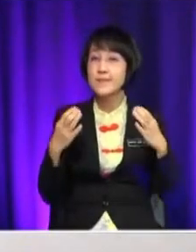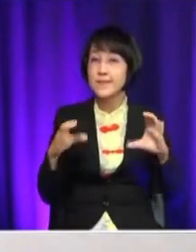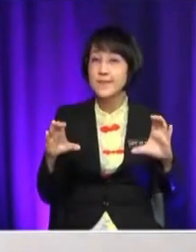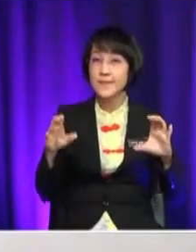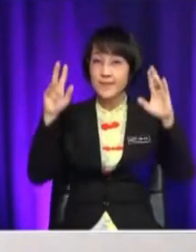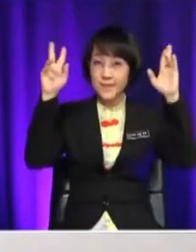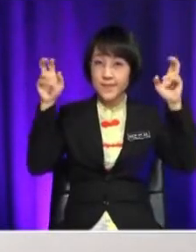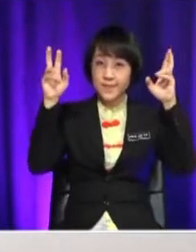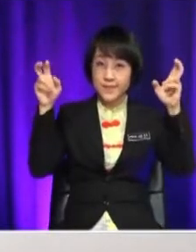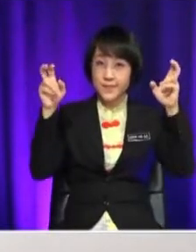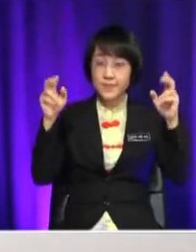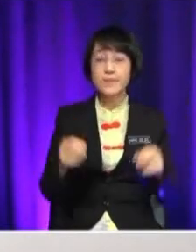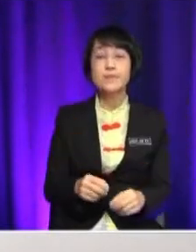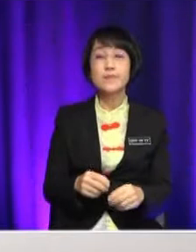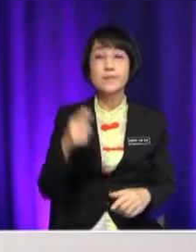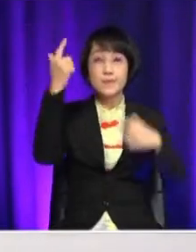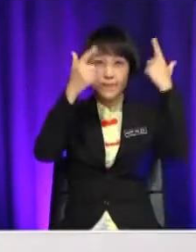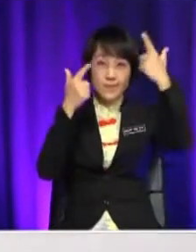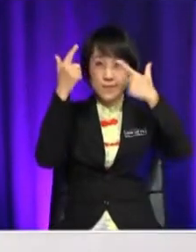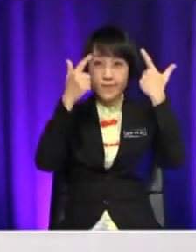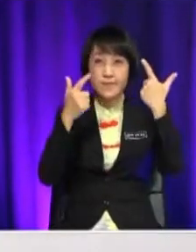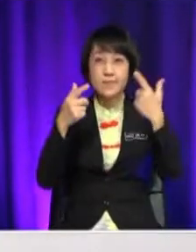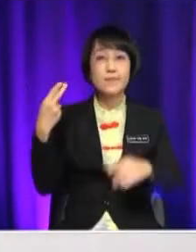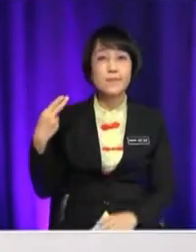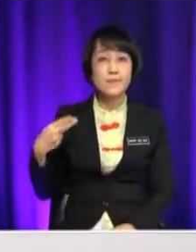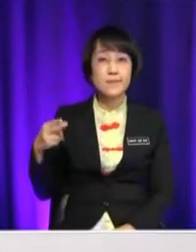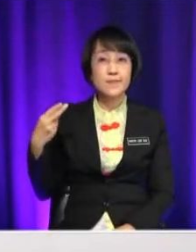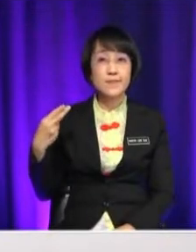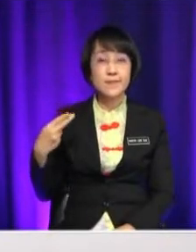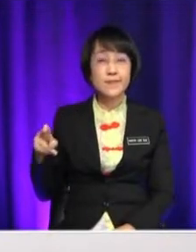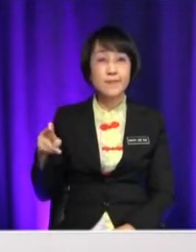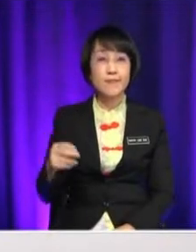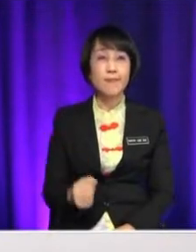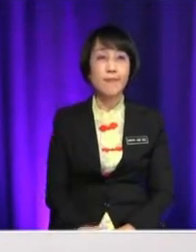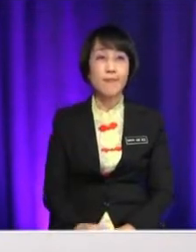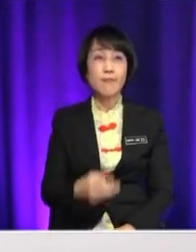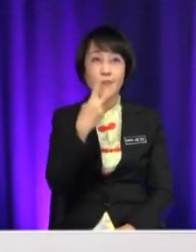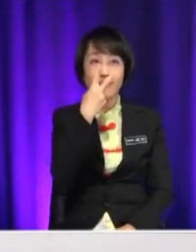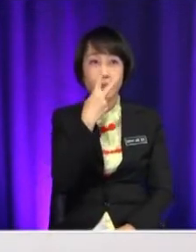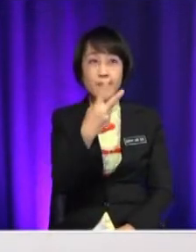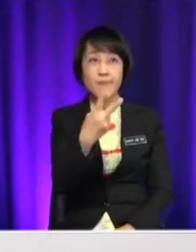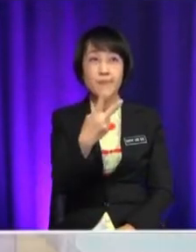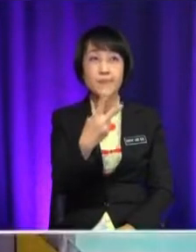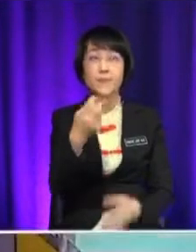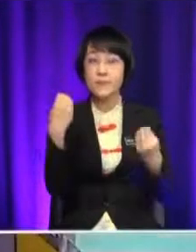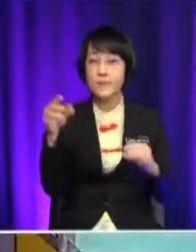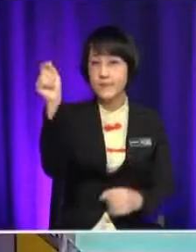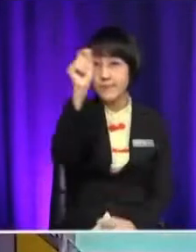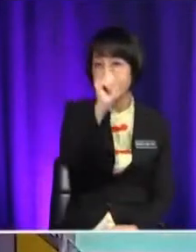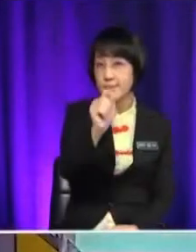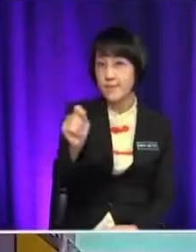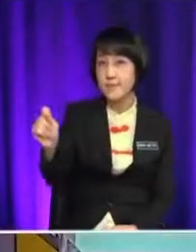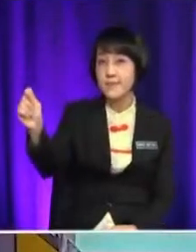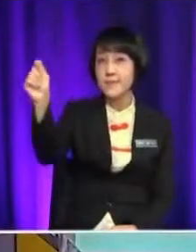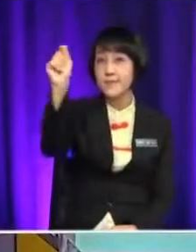Temanya pelancongan hijau. Ya, temanya pelancongan hijau. Kalau dilihat di sini, dah dibulatkan.